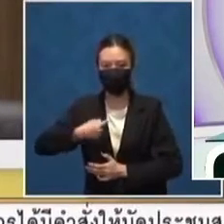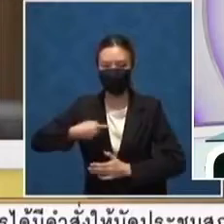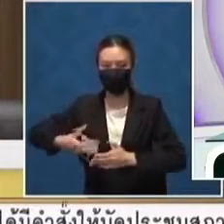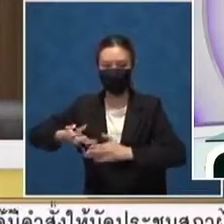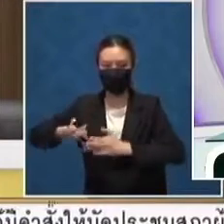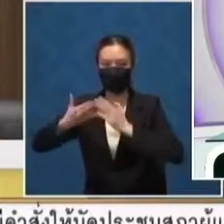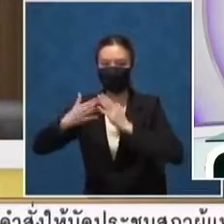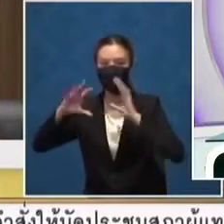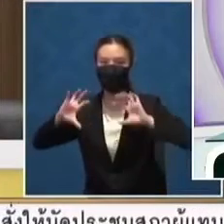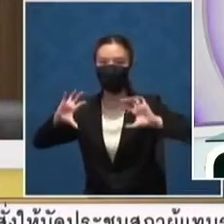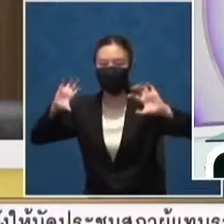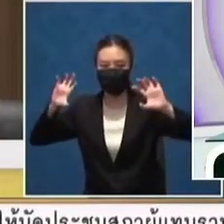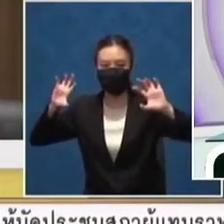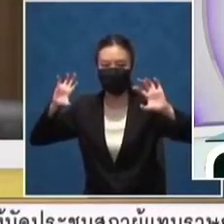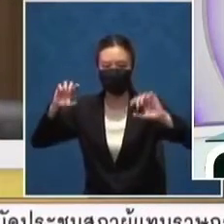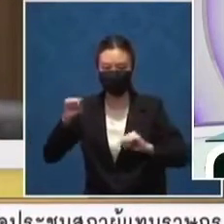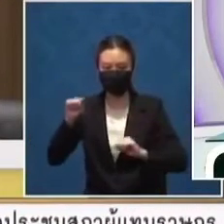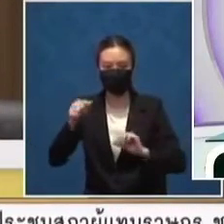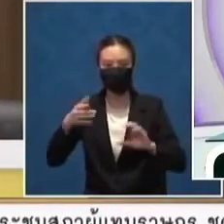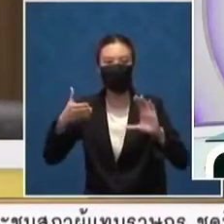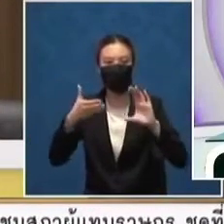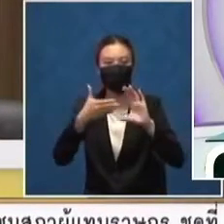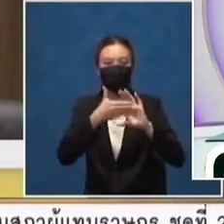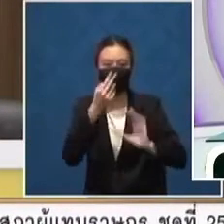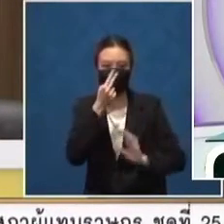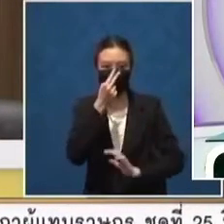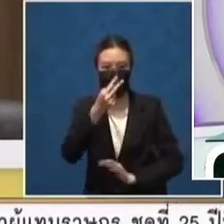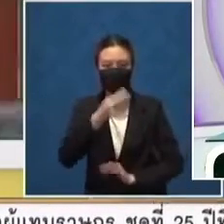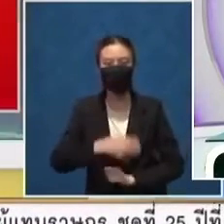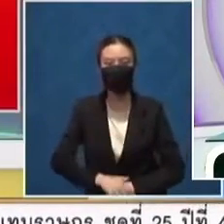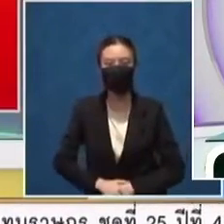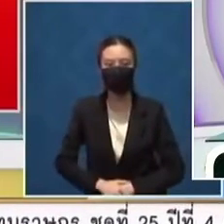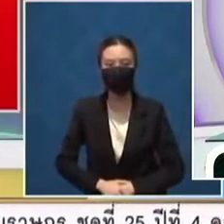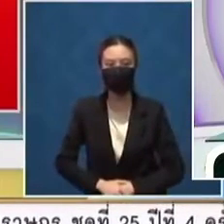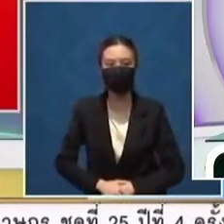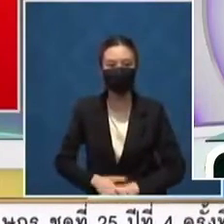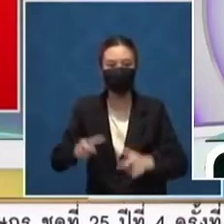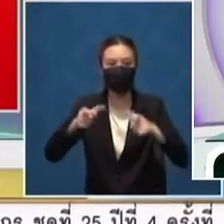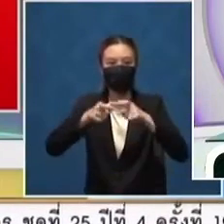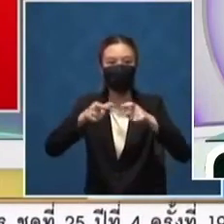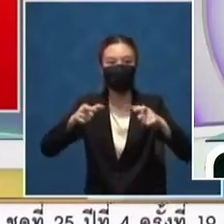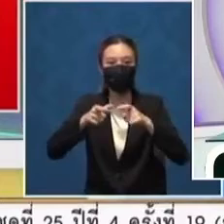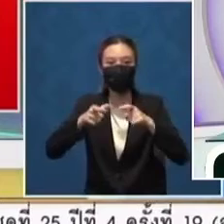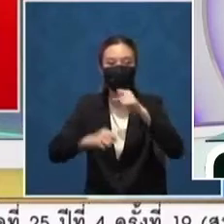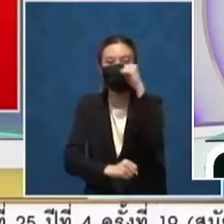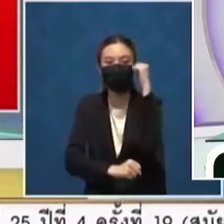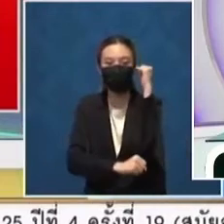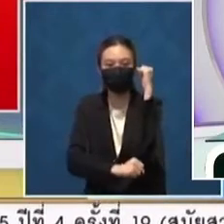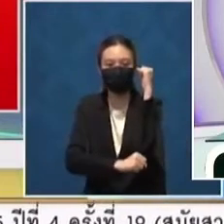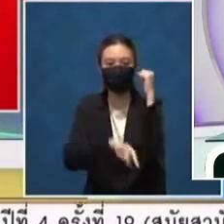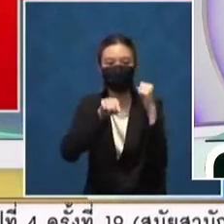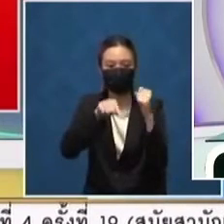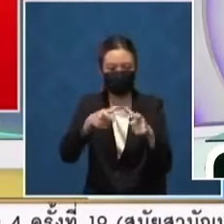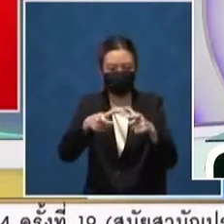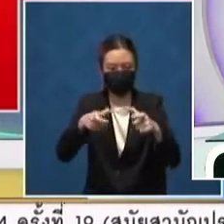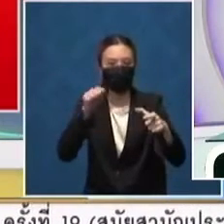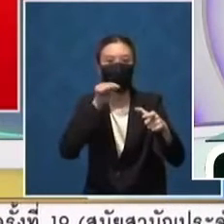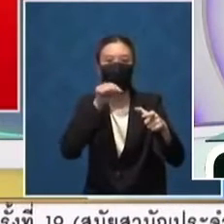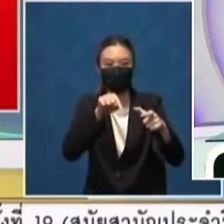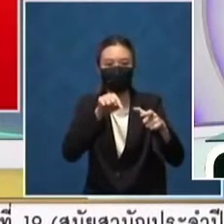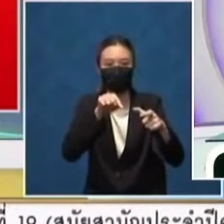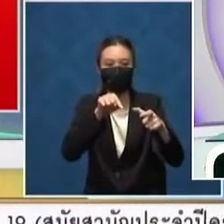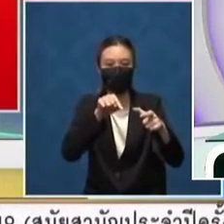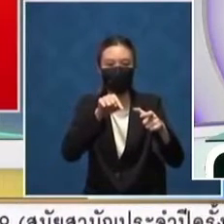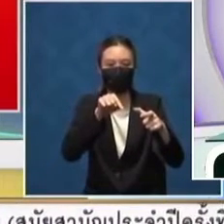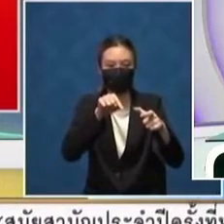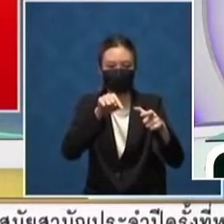ปทั้งหมดและเผาบัตรนี้ทิ้งเสียนะแต่ไม่ได้บอกว่าเขาจะช่วยในรูปแบบไหนยังไงพูดคำเดียวว่าถ้าเพื่อไทยเข้ามาจะ